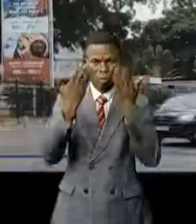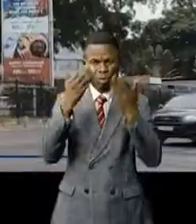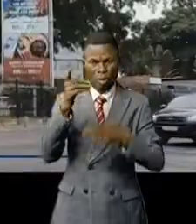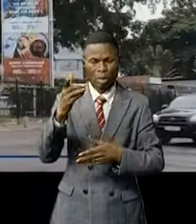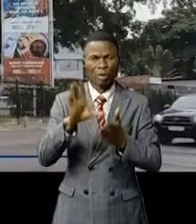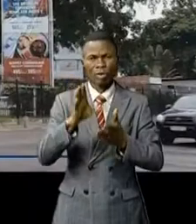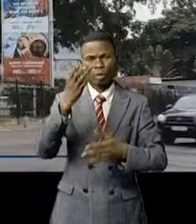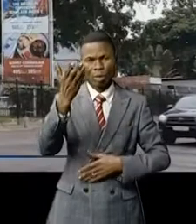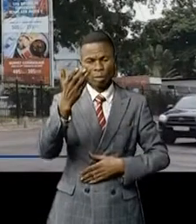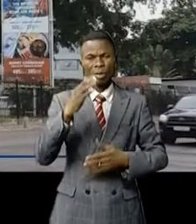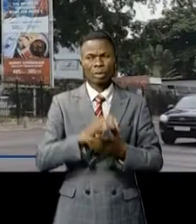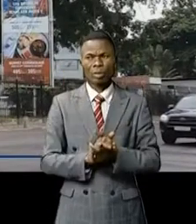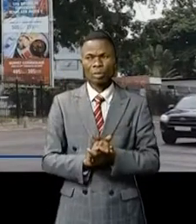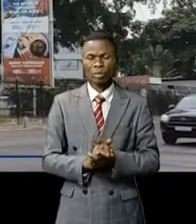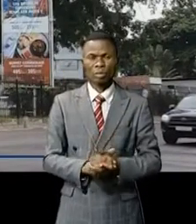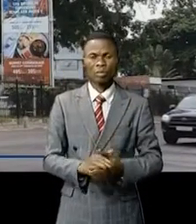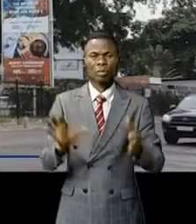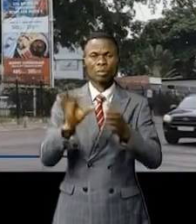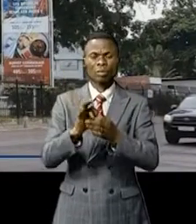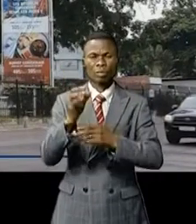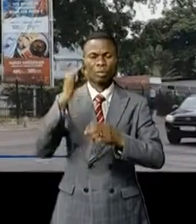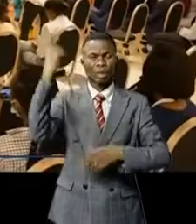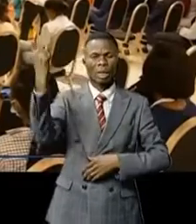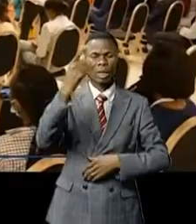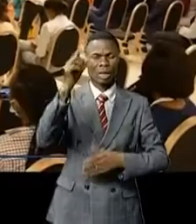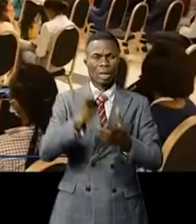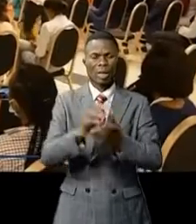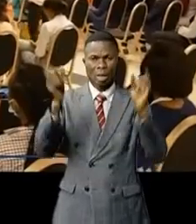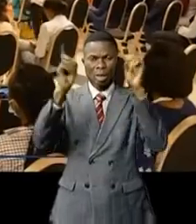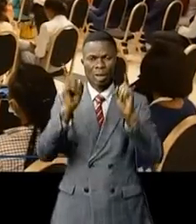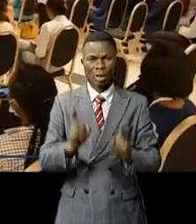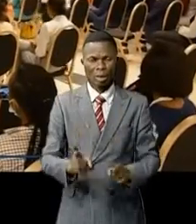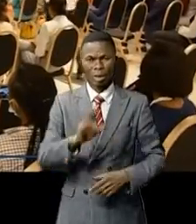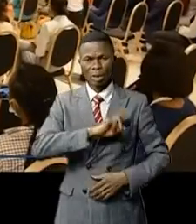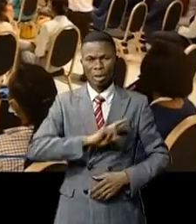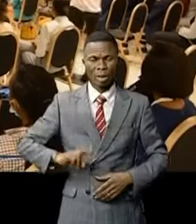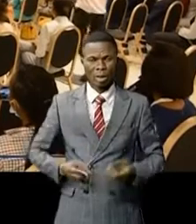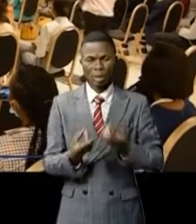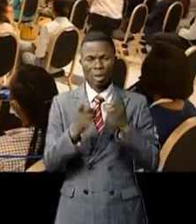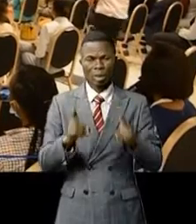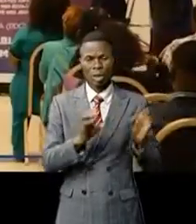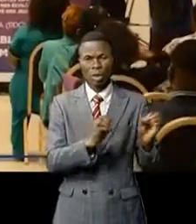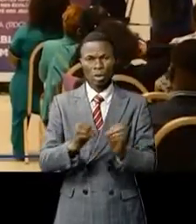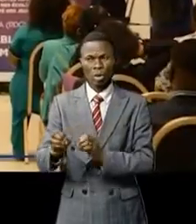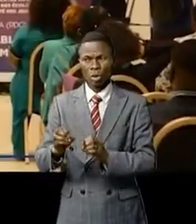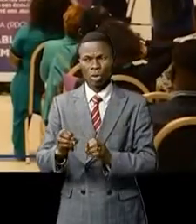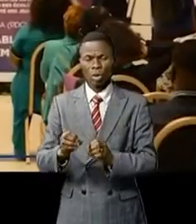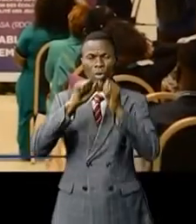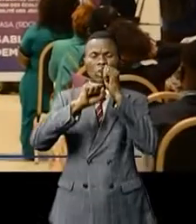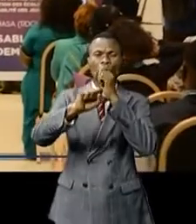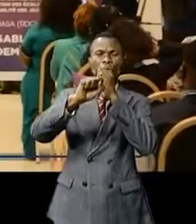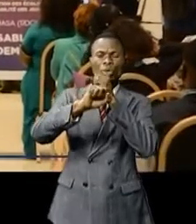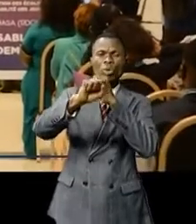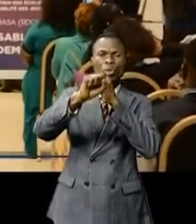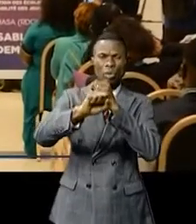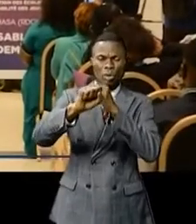Reportage. L'Alliance internationale des femmes avocates pour la RDC, AIFA en sigle, organise une campagne de